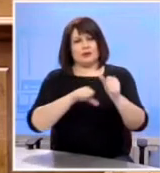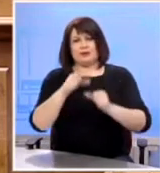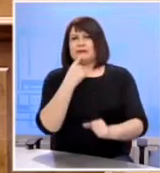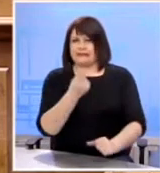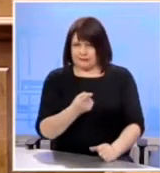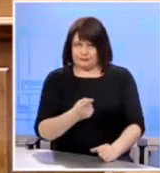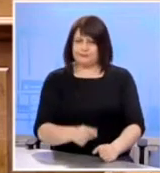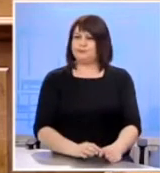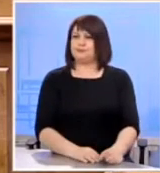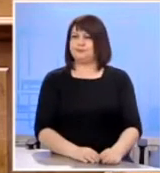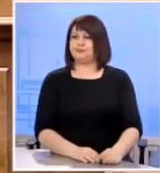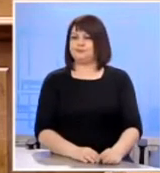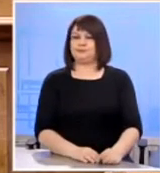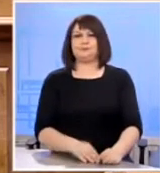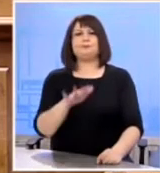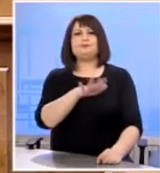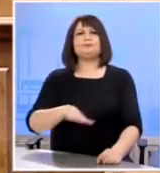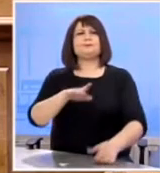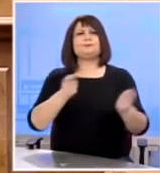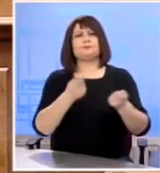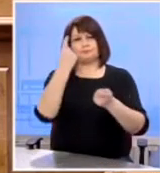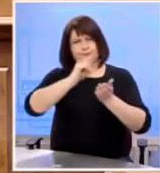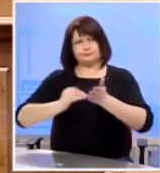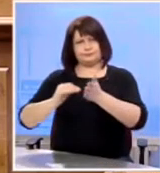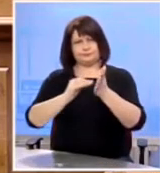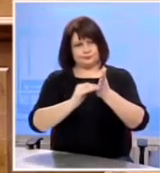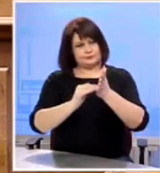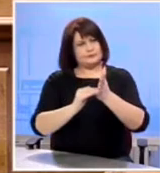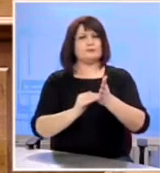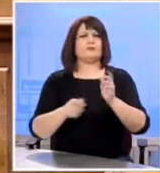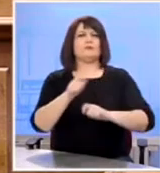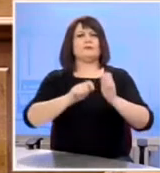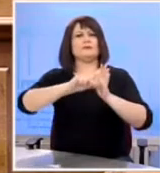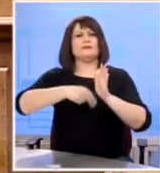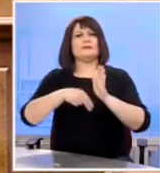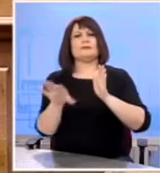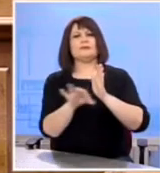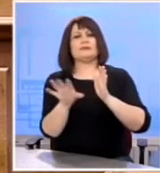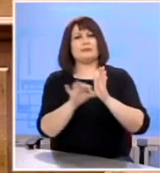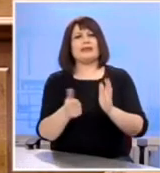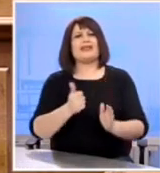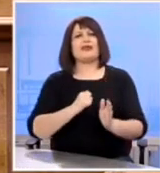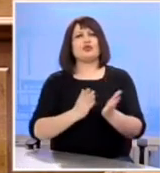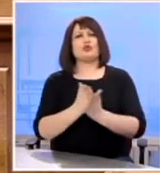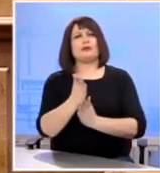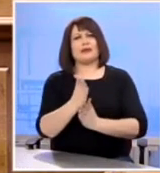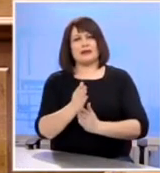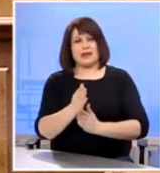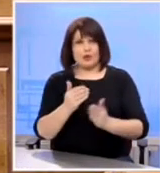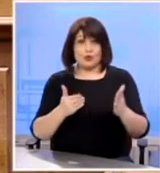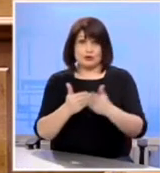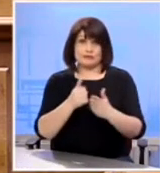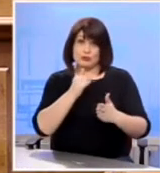εξής. Οι όροι και οι συνθήκες εργασίας του προσωπικού της εταιρείας, το οποίο προσλαμβάνεται με συμβάσεις εργασίας ιδιωτικού δικαίου αορίστου ή ορισμένου